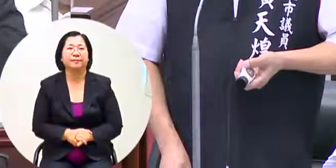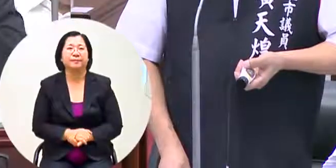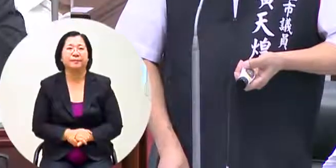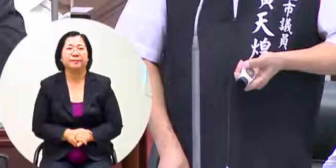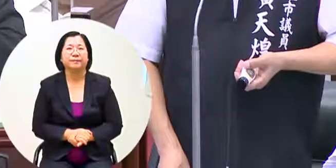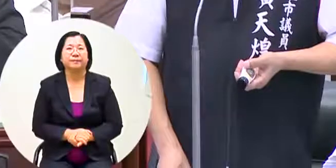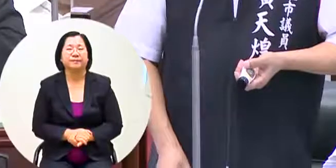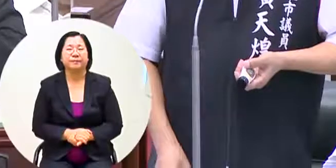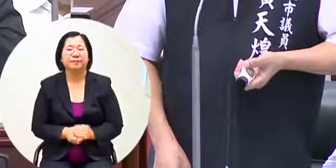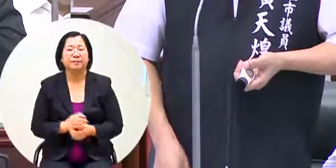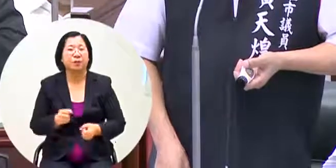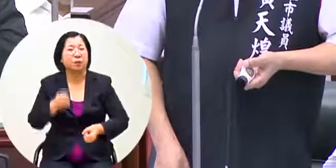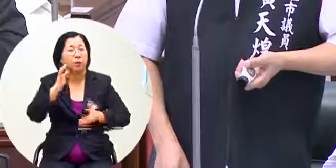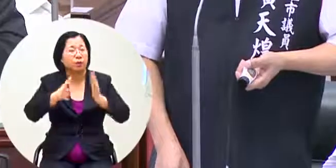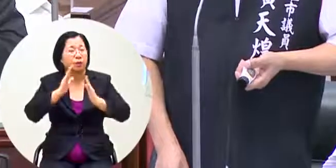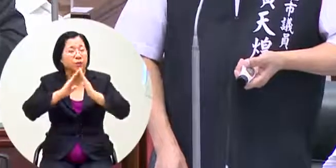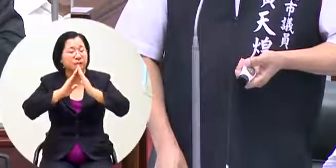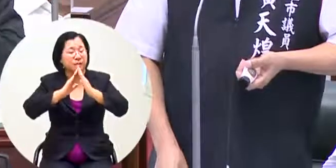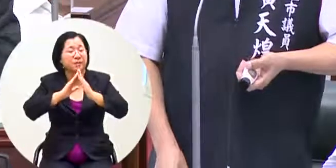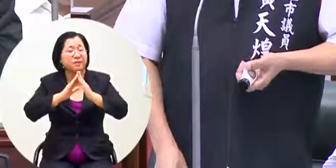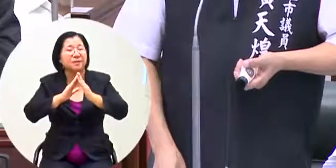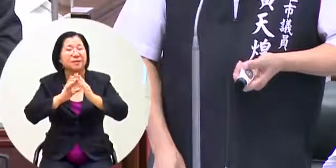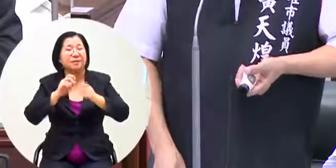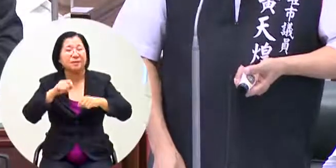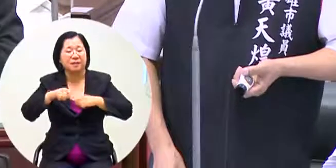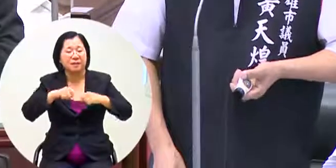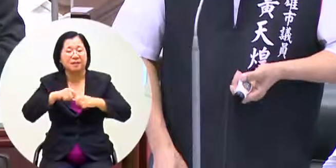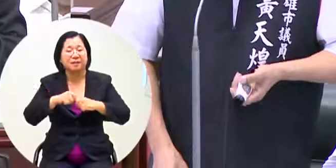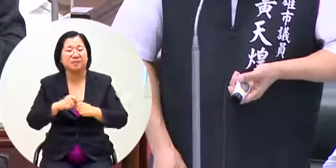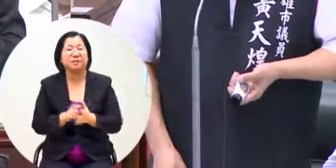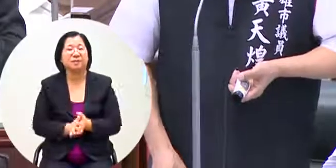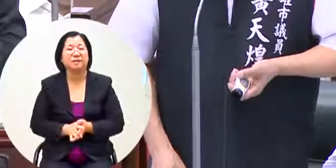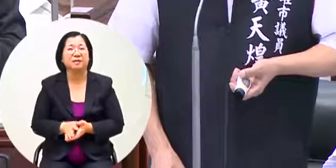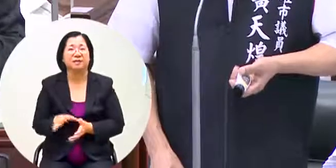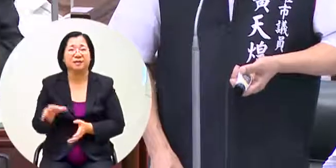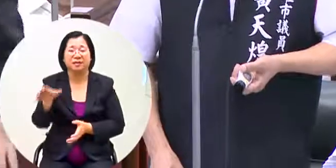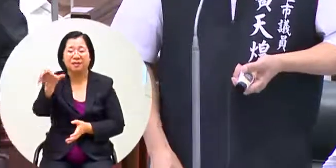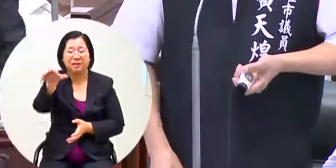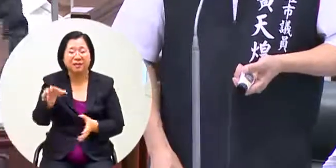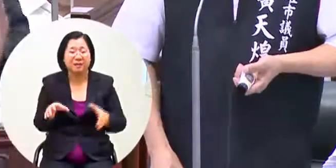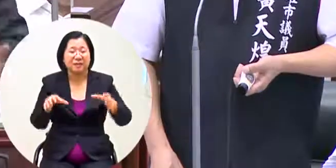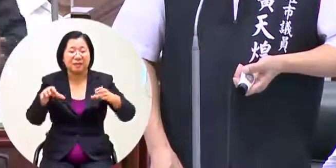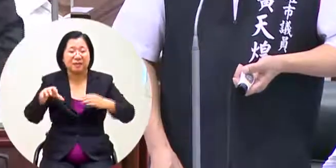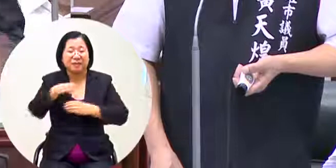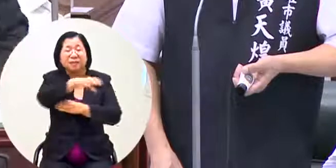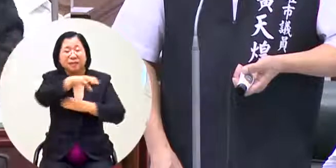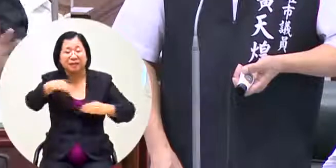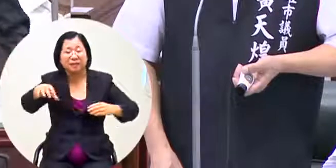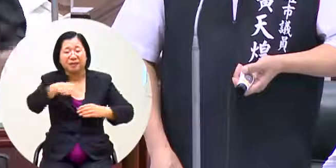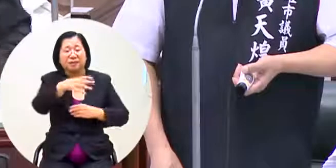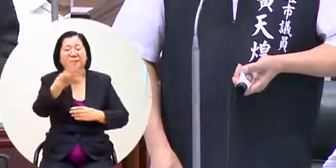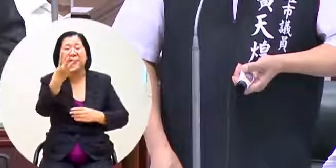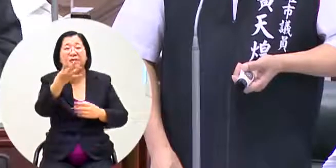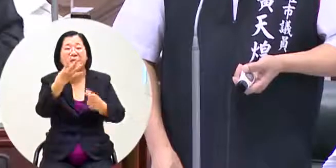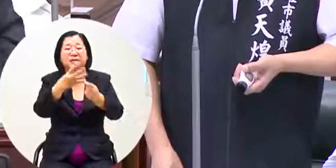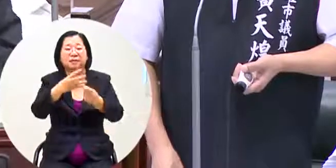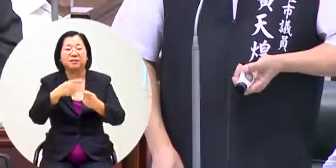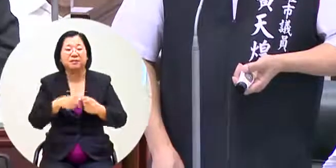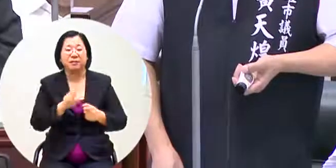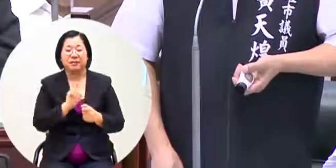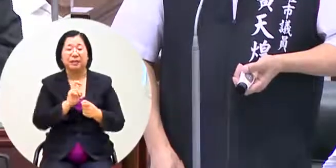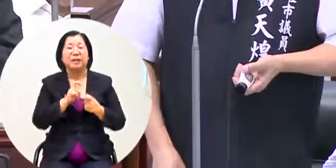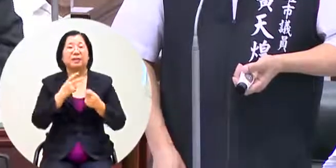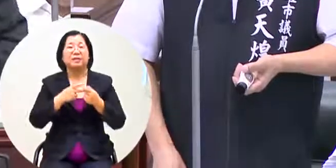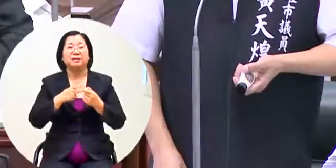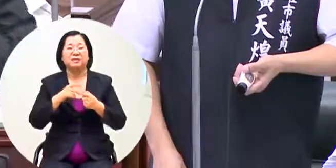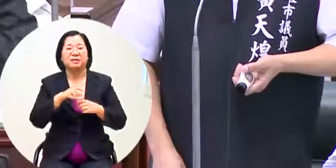通的，就是四米路跟20米路是平行嘛。 我听。 啊，四米也是台糖的地，完全那是农路，不是高雄市